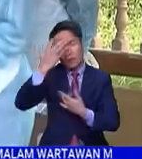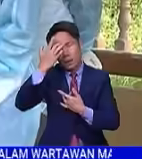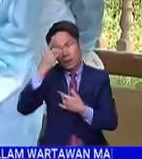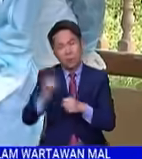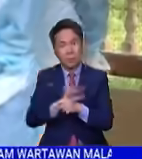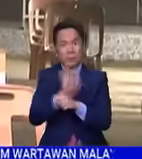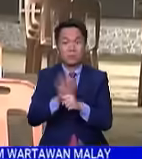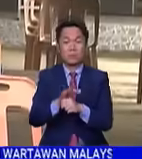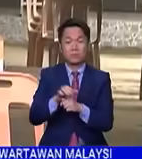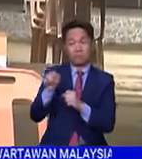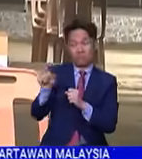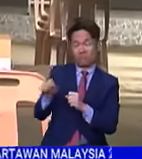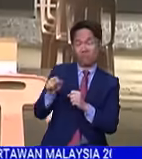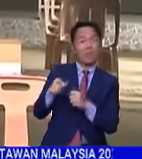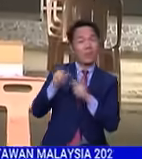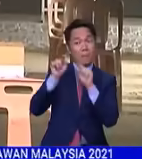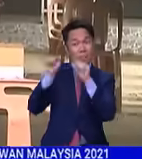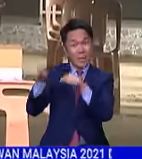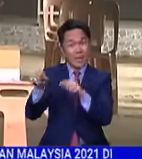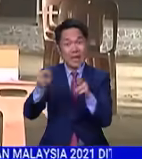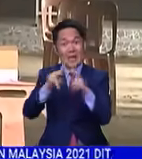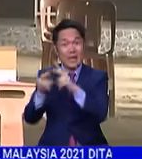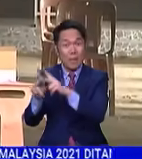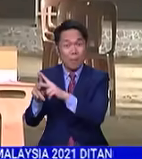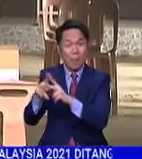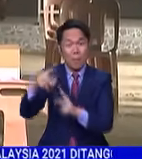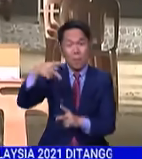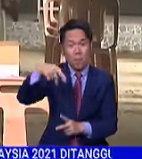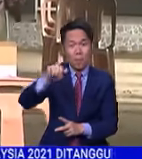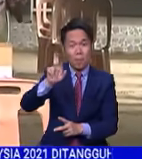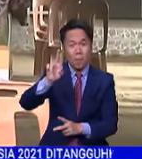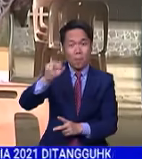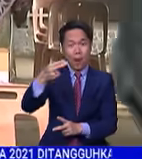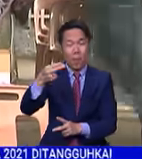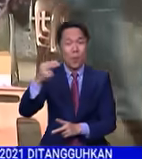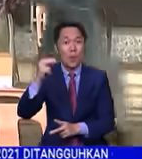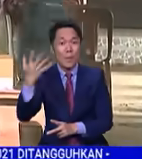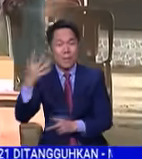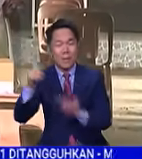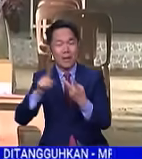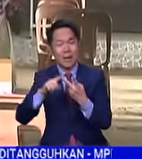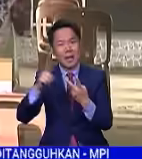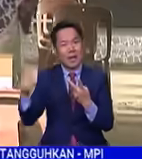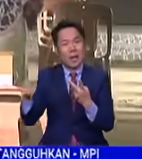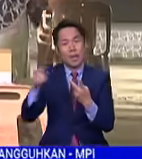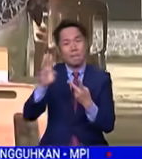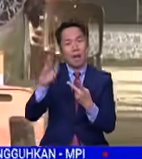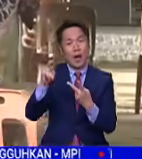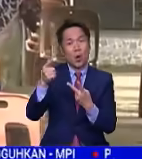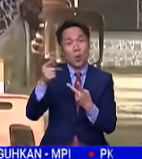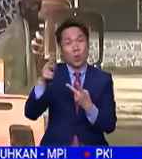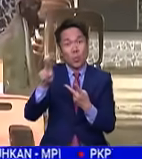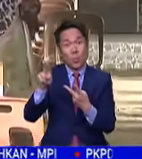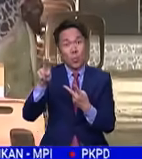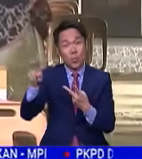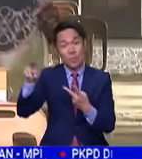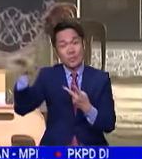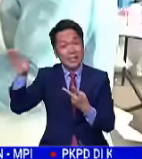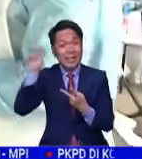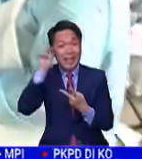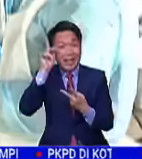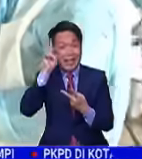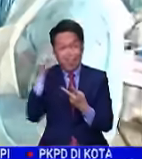media ketika melakukan tinjauan di Kampung Pauh 5, Bacok dan Mukim Bangku, Kota Baru yang dikenakan PKPD.